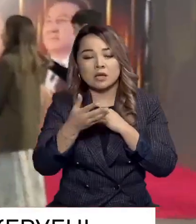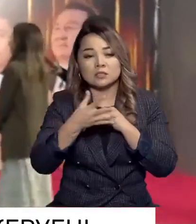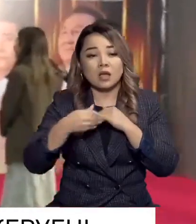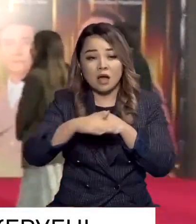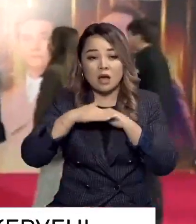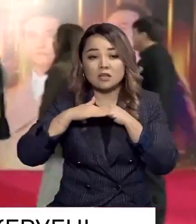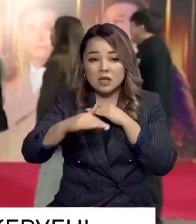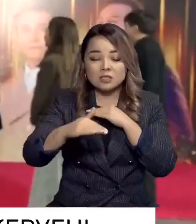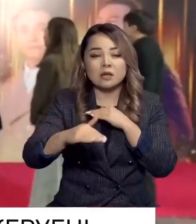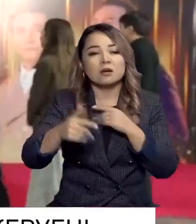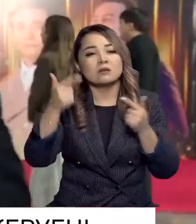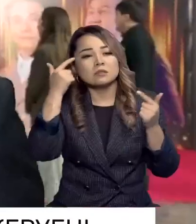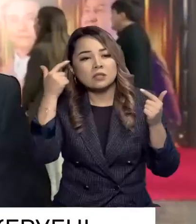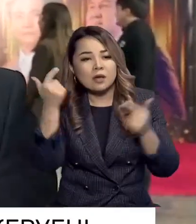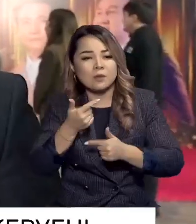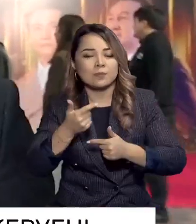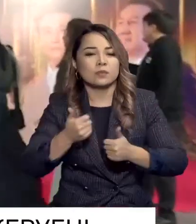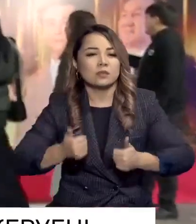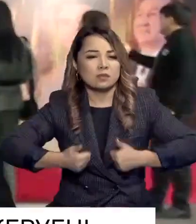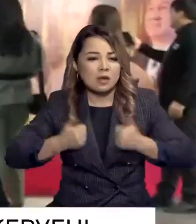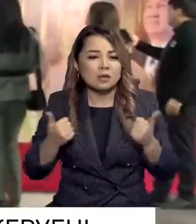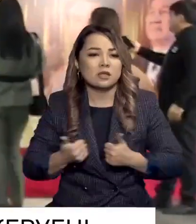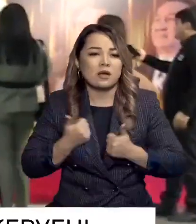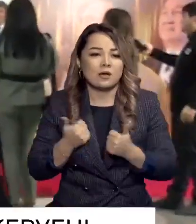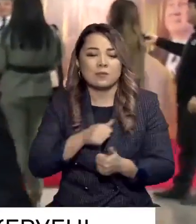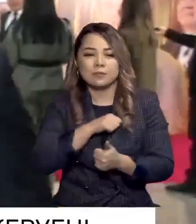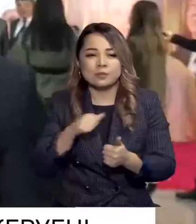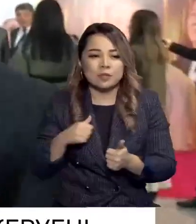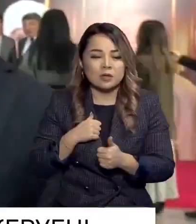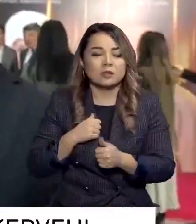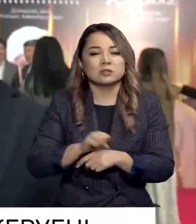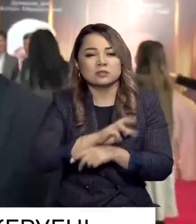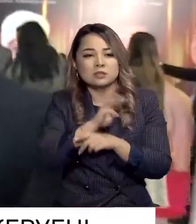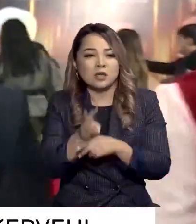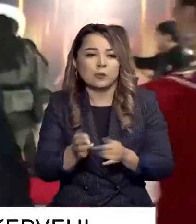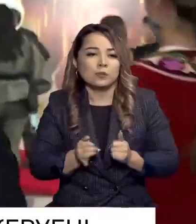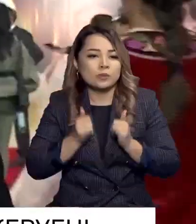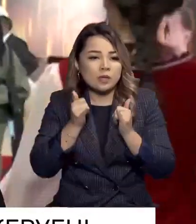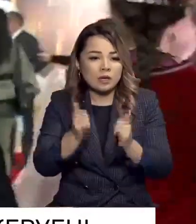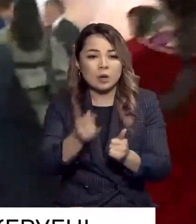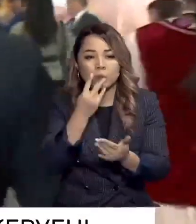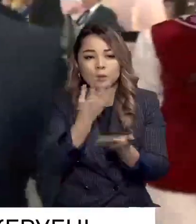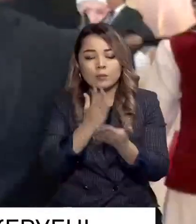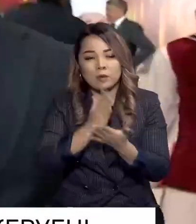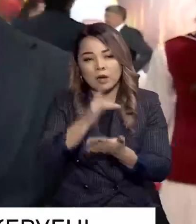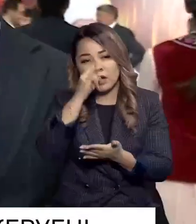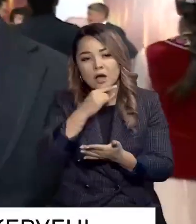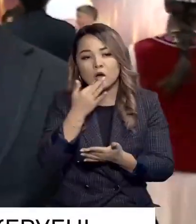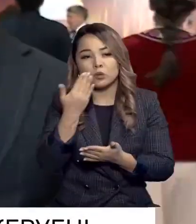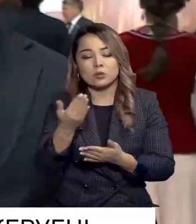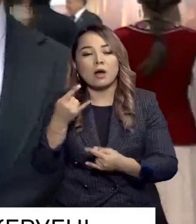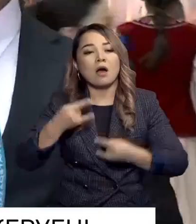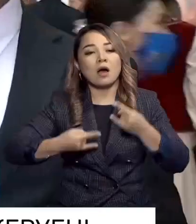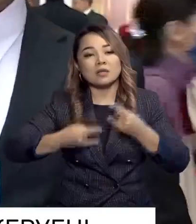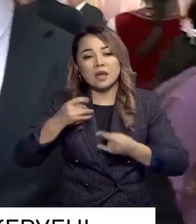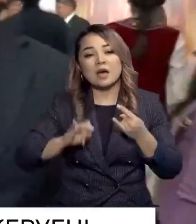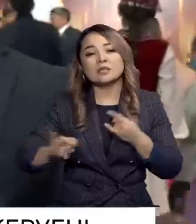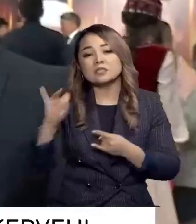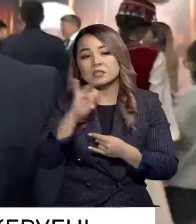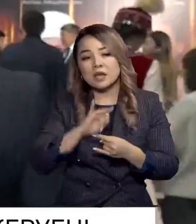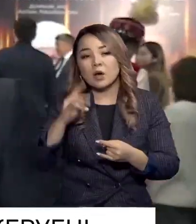ілім ғылымға деген ұмтылысын барынша көре алады. Қазақстан ұлттық арнасында